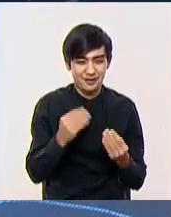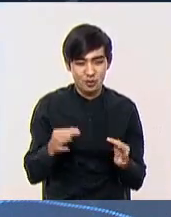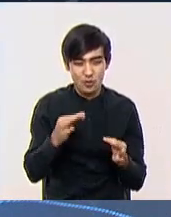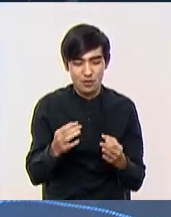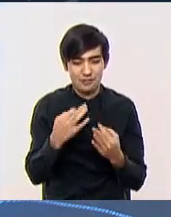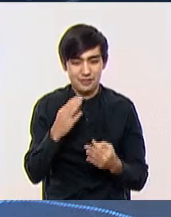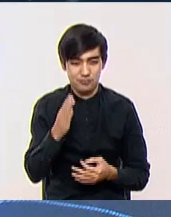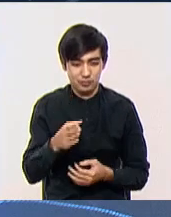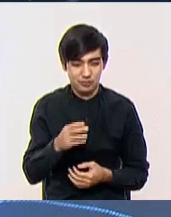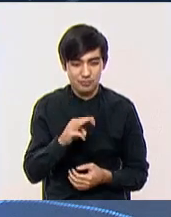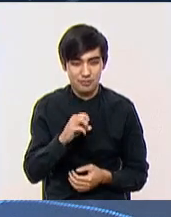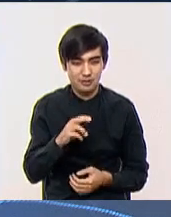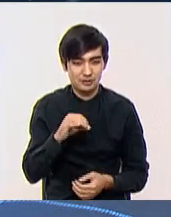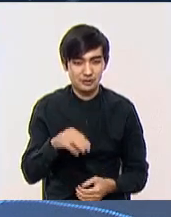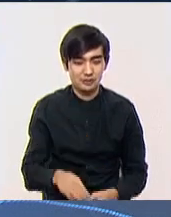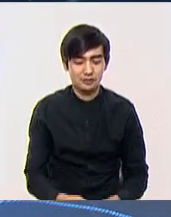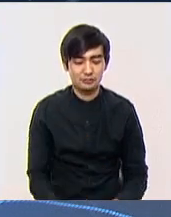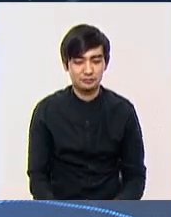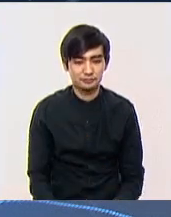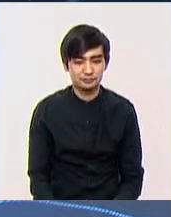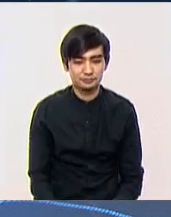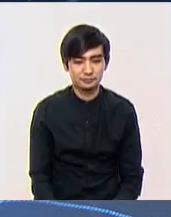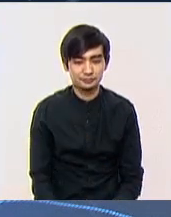айтып бермекші. Мақсат?